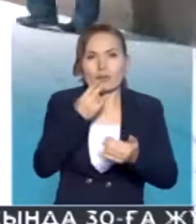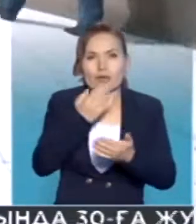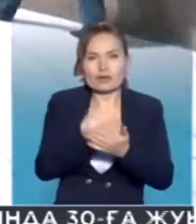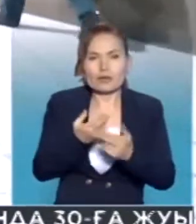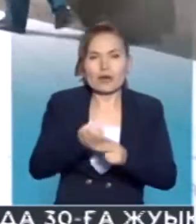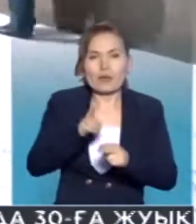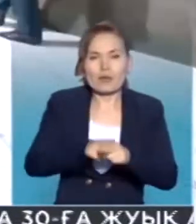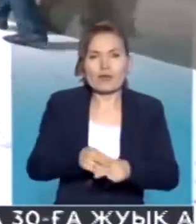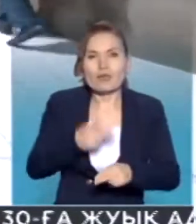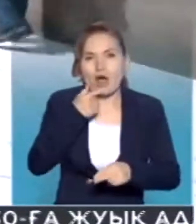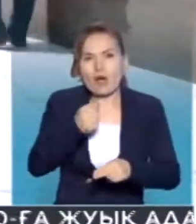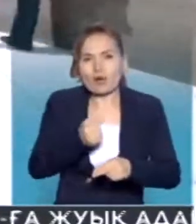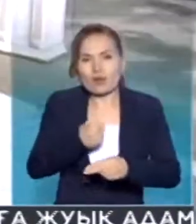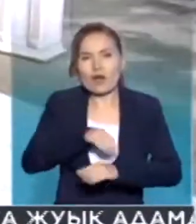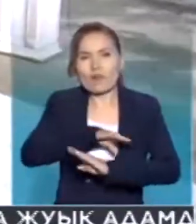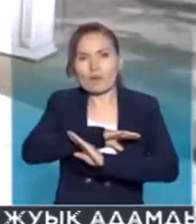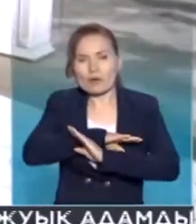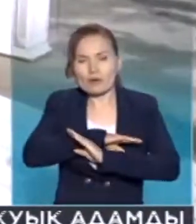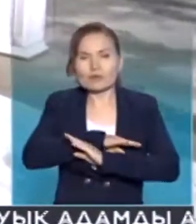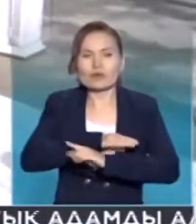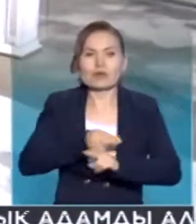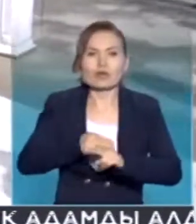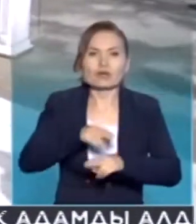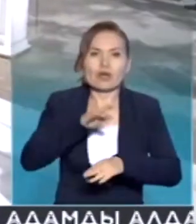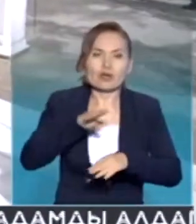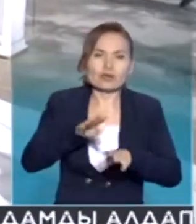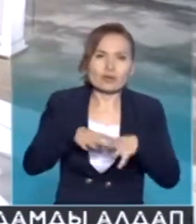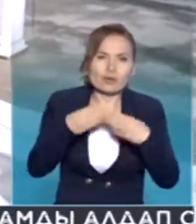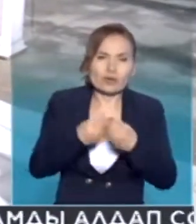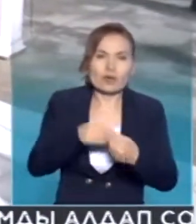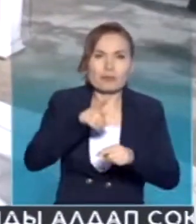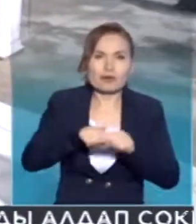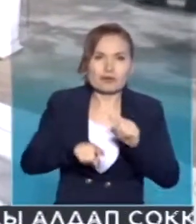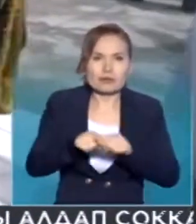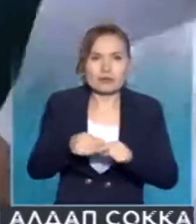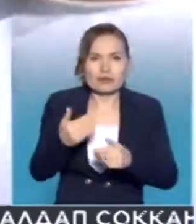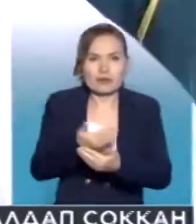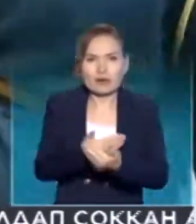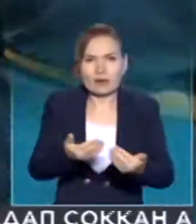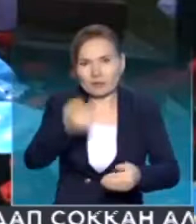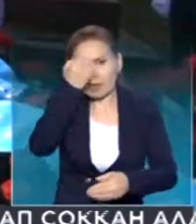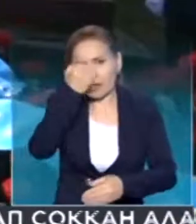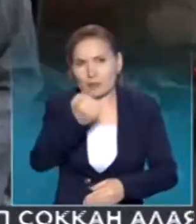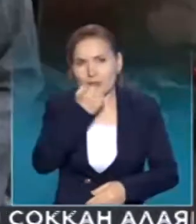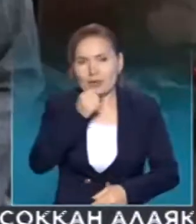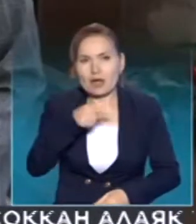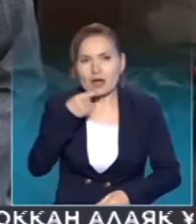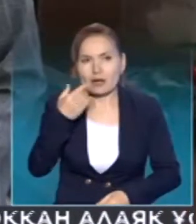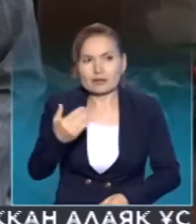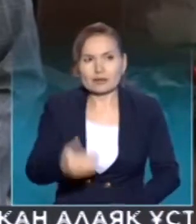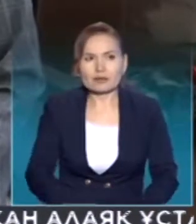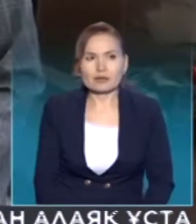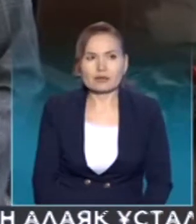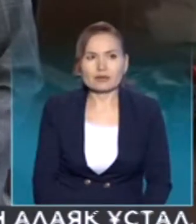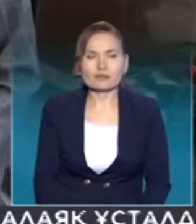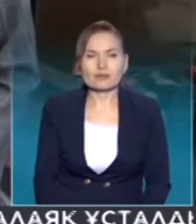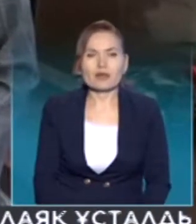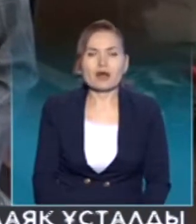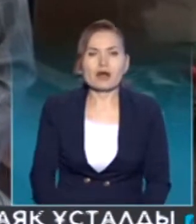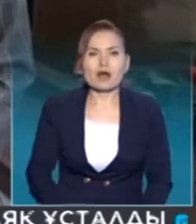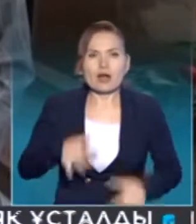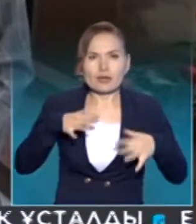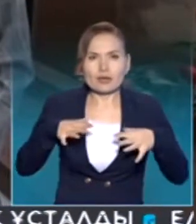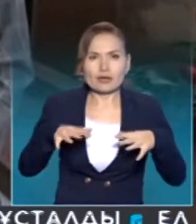қызметкерлердің туыстары мен жақындары да жылы естеліктермен бөлісіп алғыстарын білдірді. Ерлігі еш кетпеді.